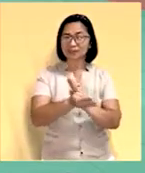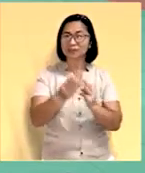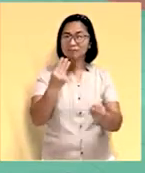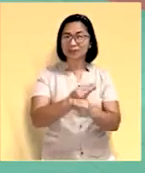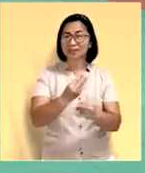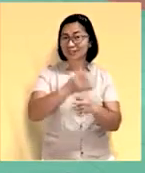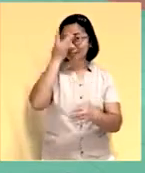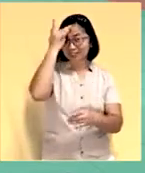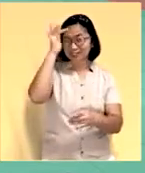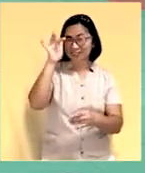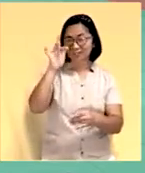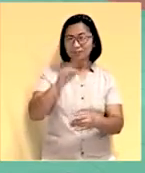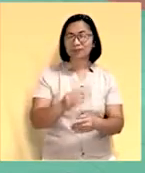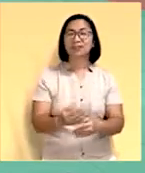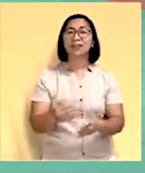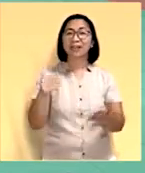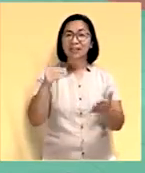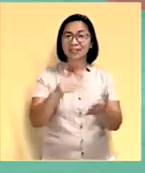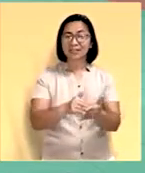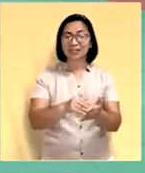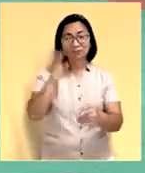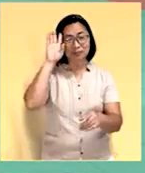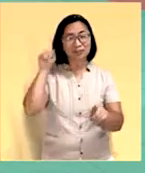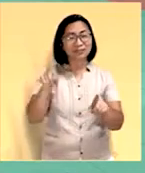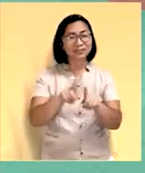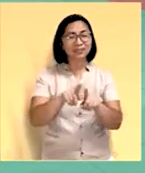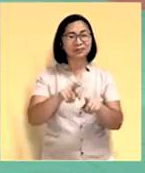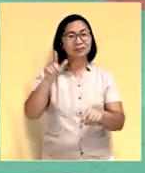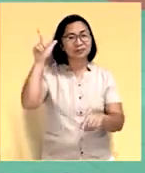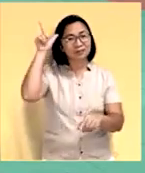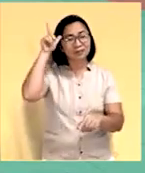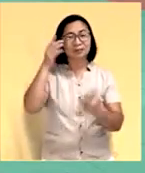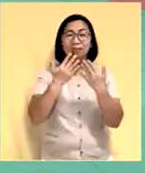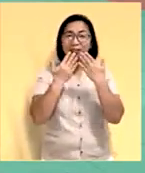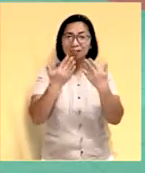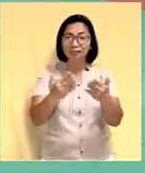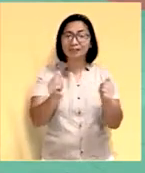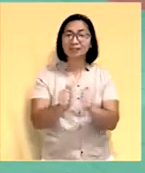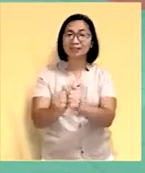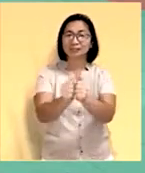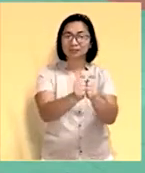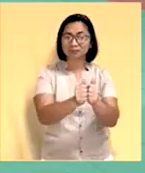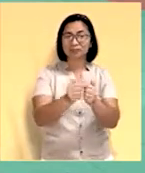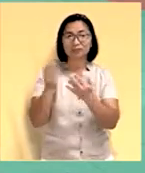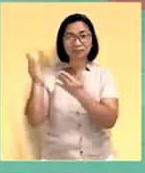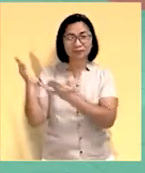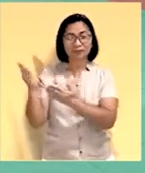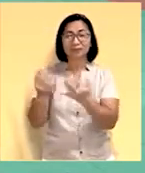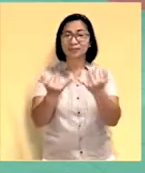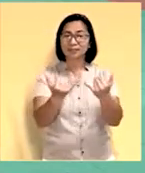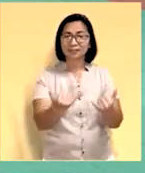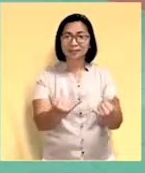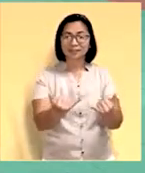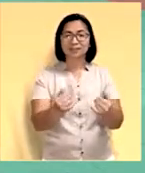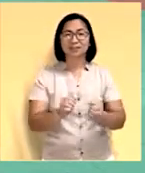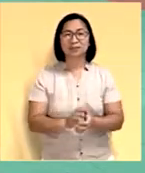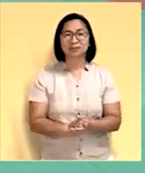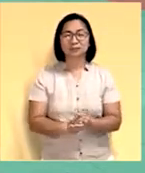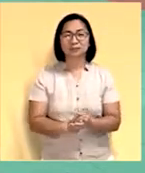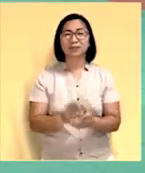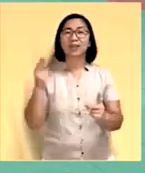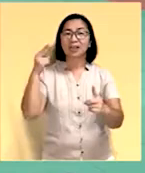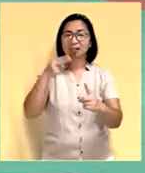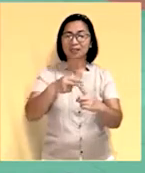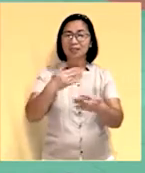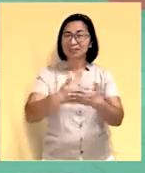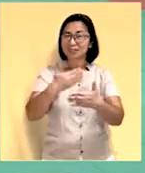Mathalino. Muli, ako si Kuya Lino. Salamat sa pagsama sa akin ngayong araw. Hanggang